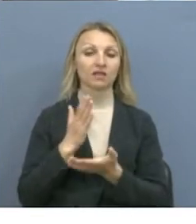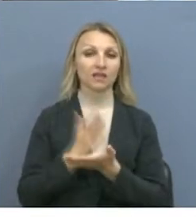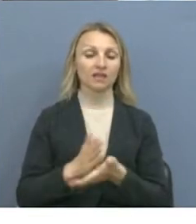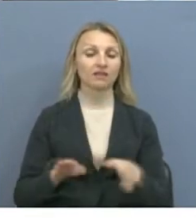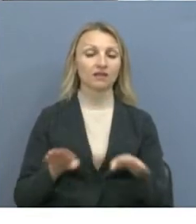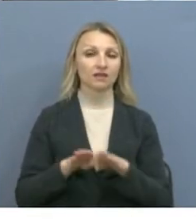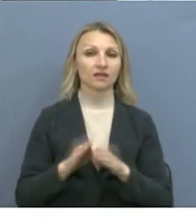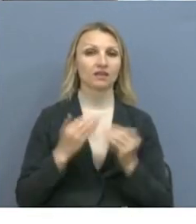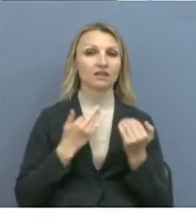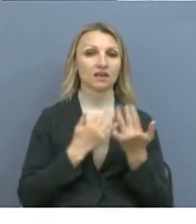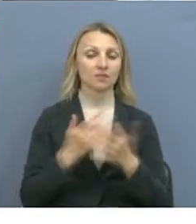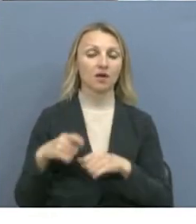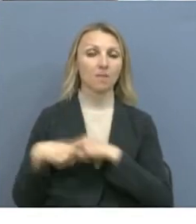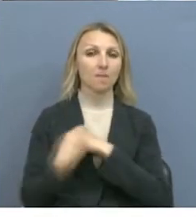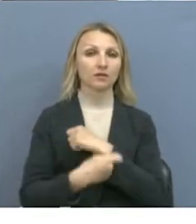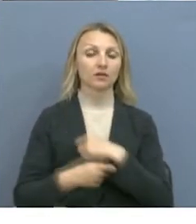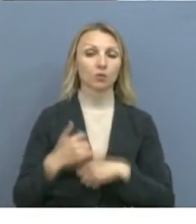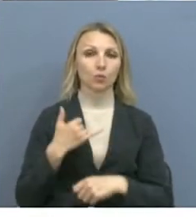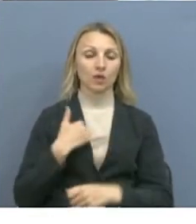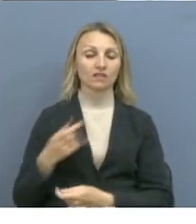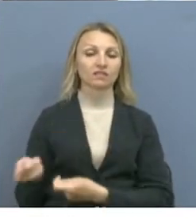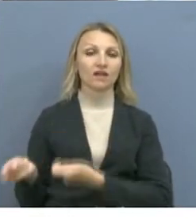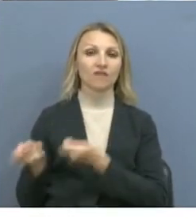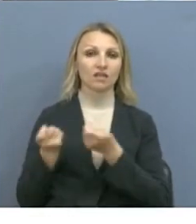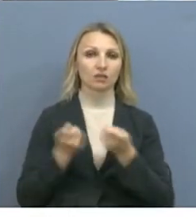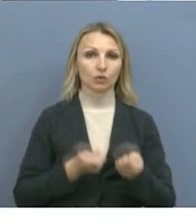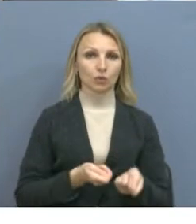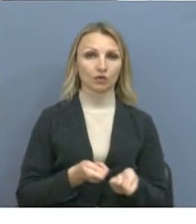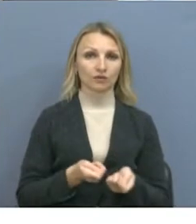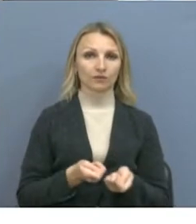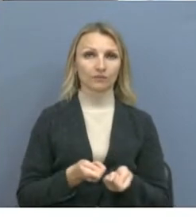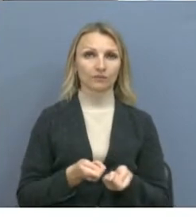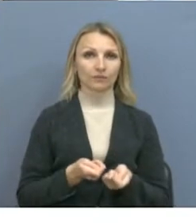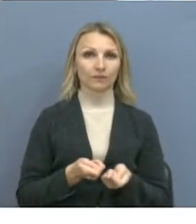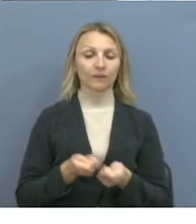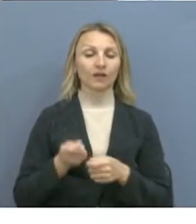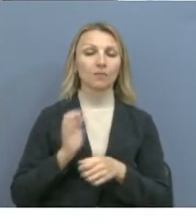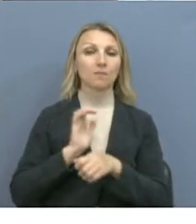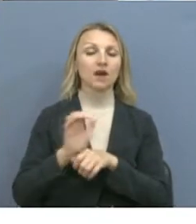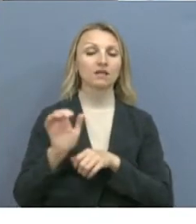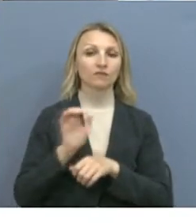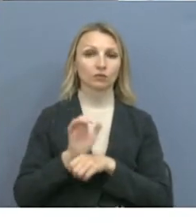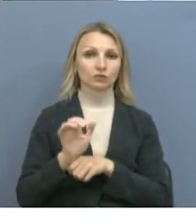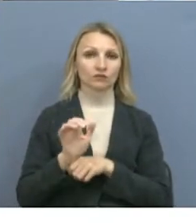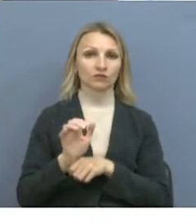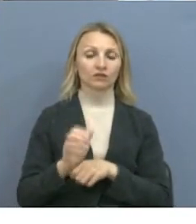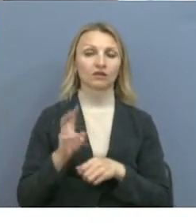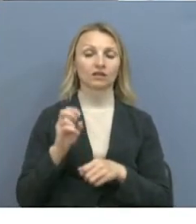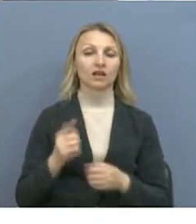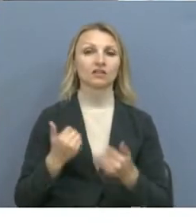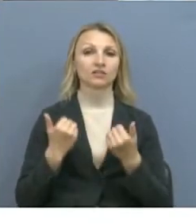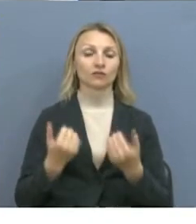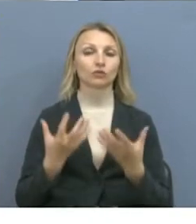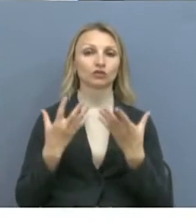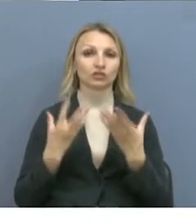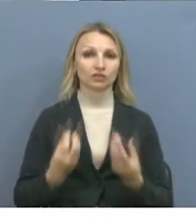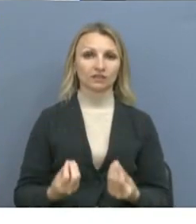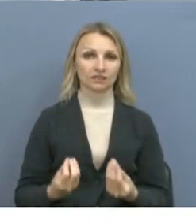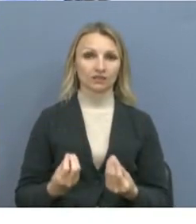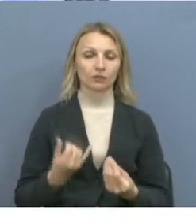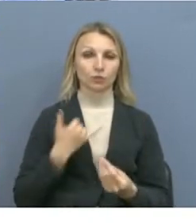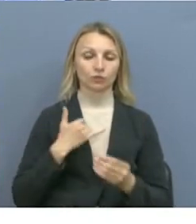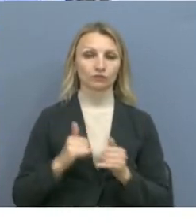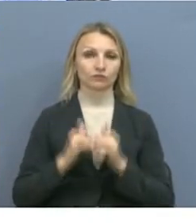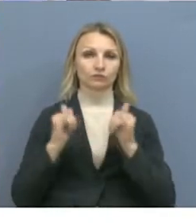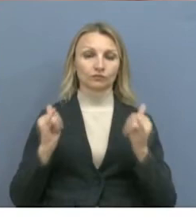которым в основном материал у нас завозной. А весь технологическое производство уже у нас сегодня весь локализован. Также